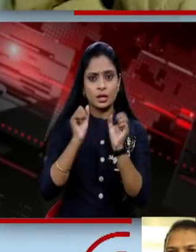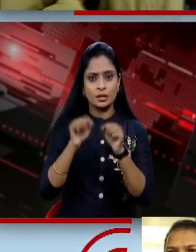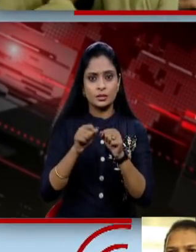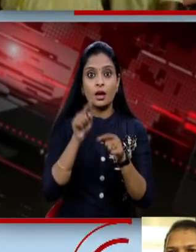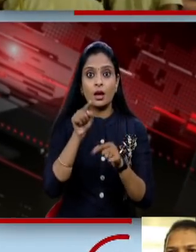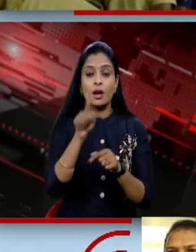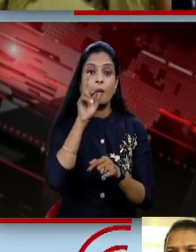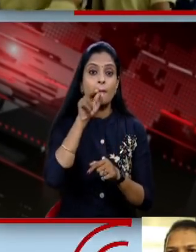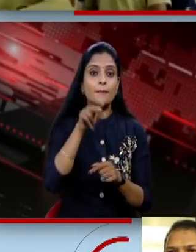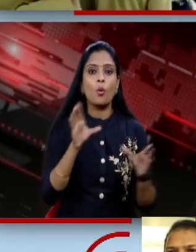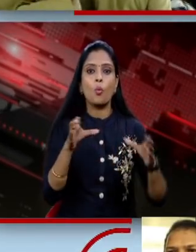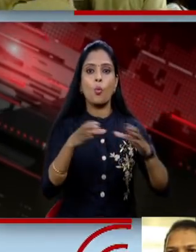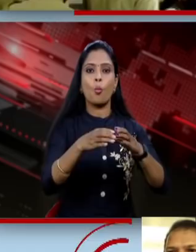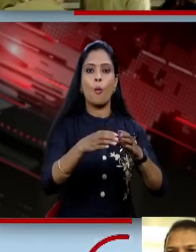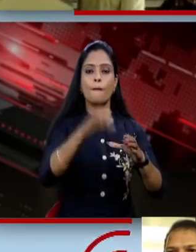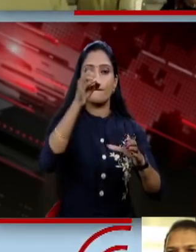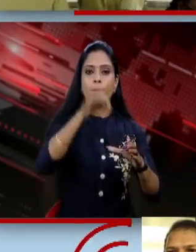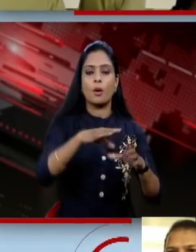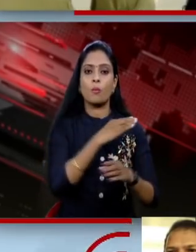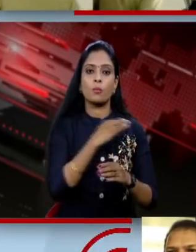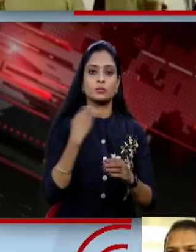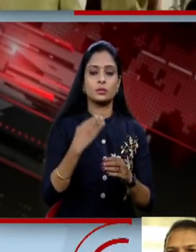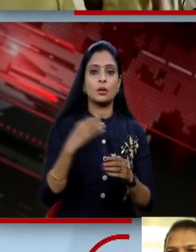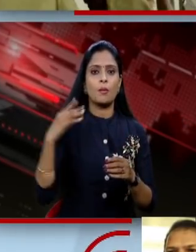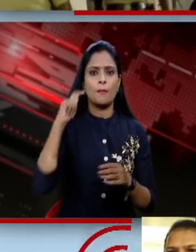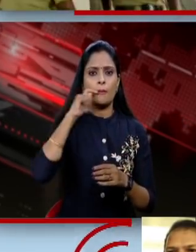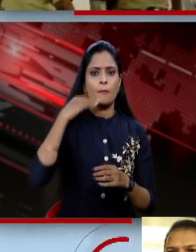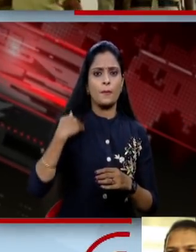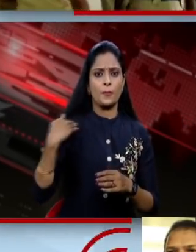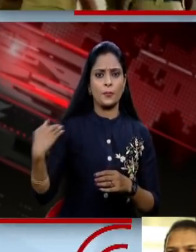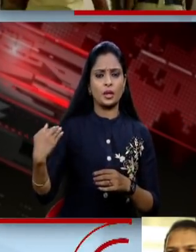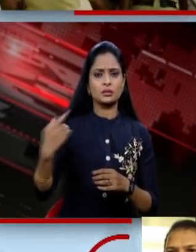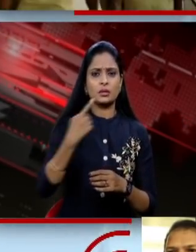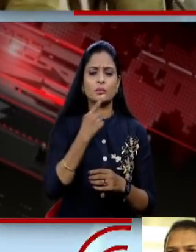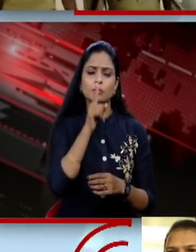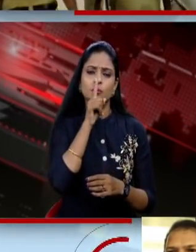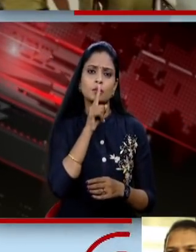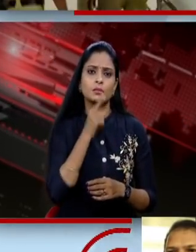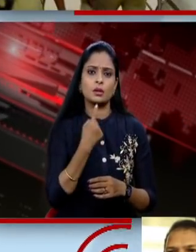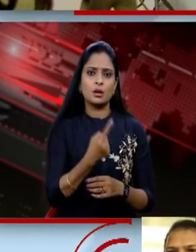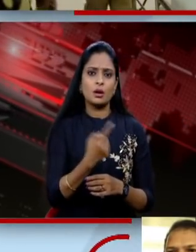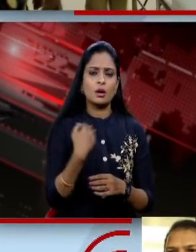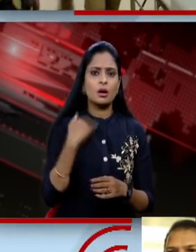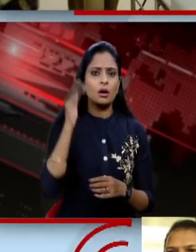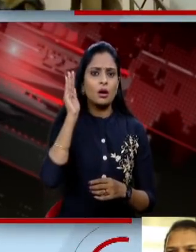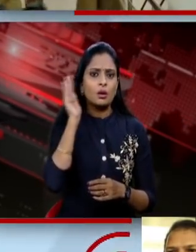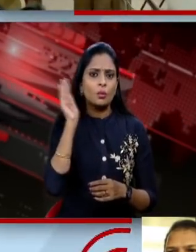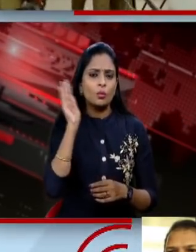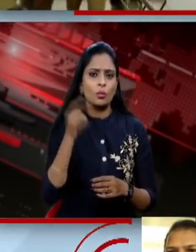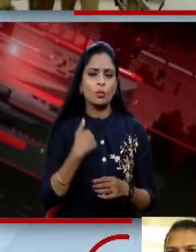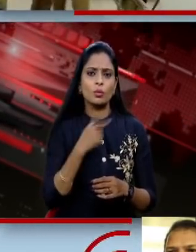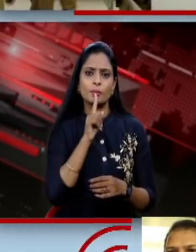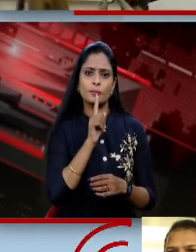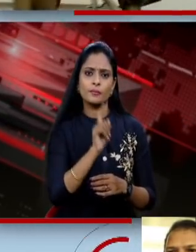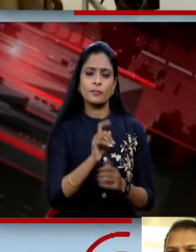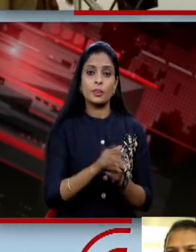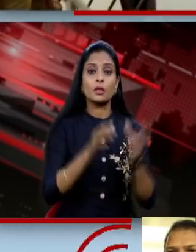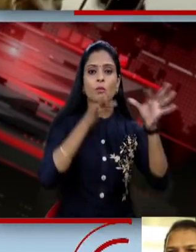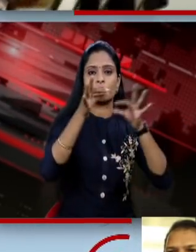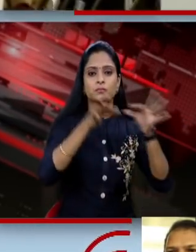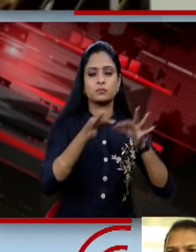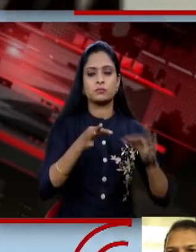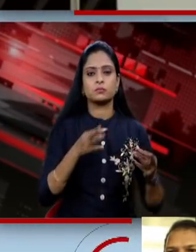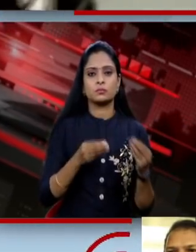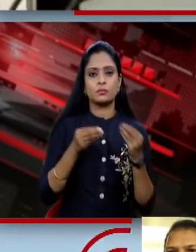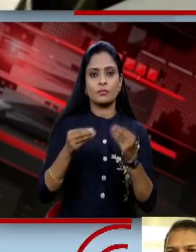തട്ടണം. അതെന്തുകൊണ്ട്? അപ്പൊ അനൂപ് നിശബ്ദനായിട്ട് കേട്ടോണ്ടിരുന്നപ്പോ ഈ എന്താണ് ചേട്ടൻ ഉദ്ദേശിച്ചത് എന്നുള്ളത് നോക്കിക്കൊണ്ടിരുന്നപ്പോ പുള്ളി വിശദമാക്കി കൊടുത്തു, നീ